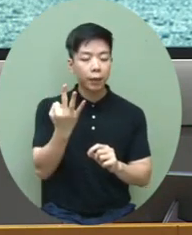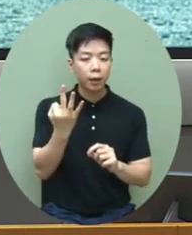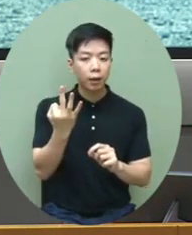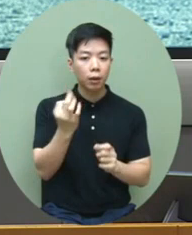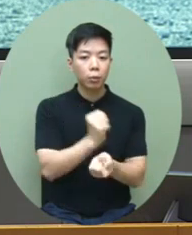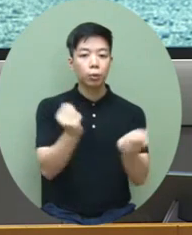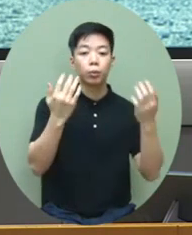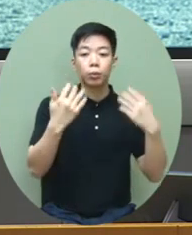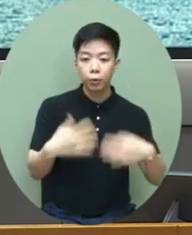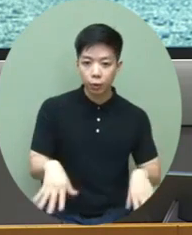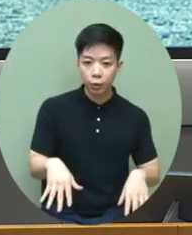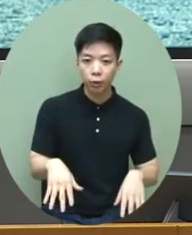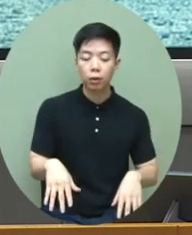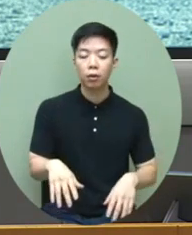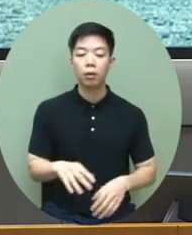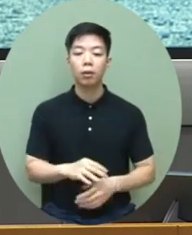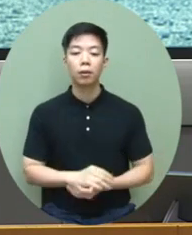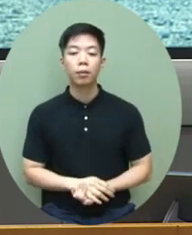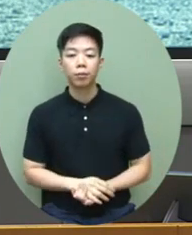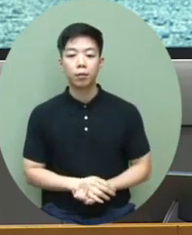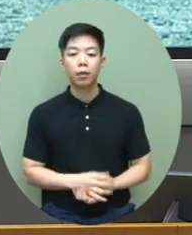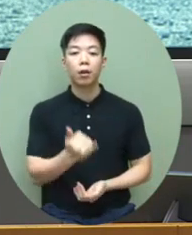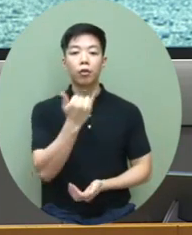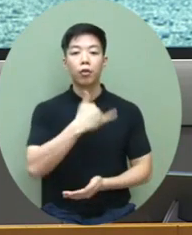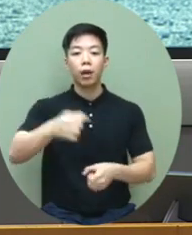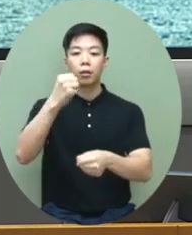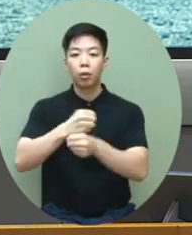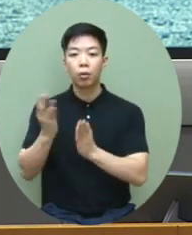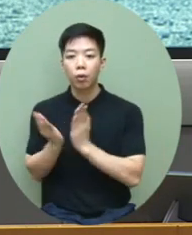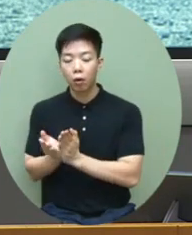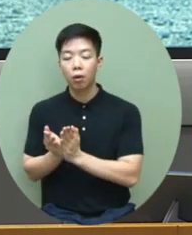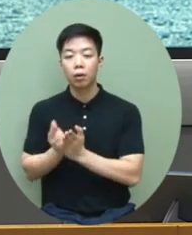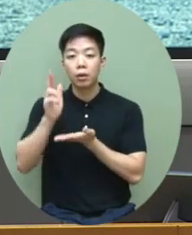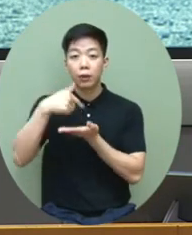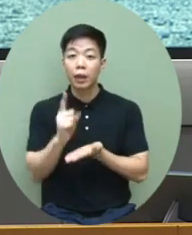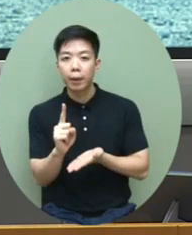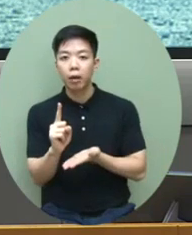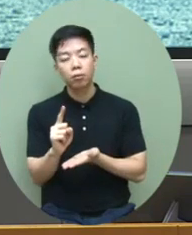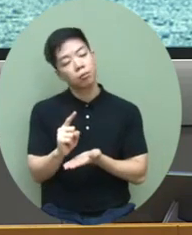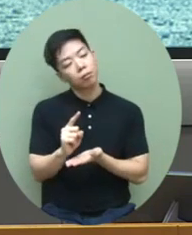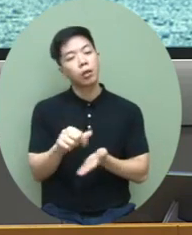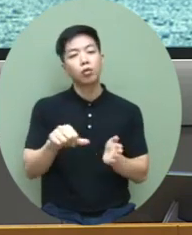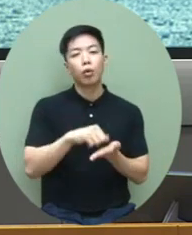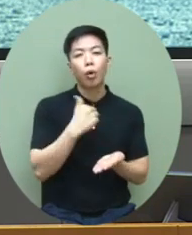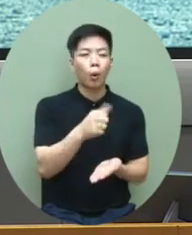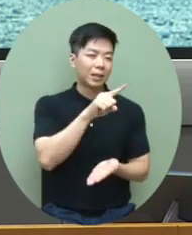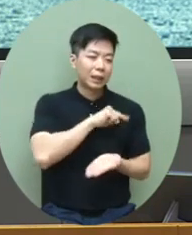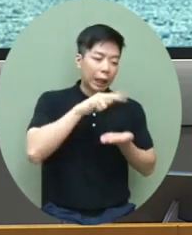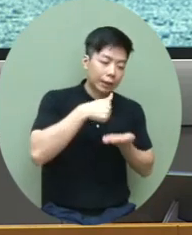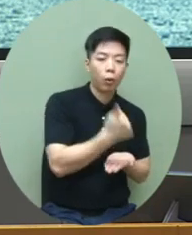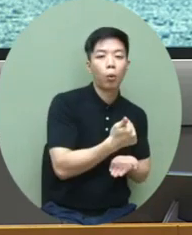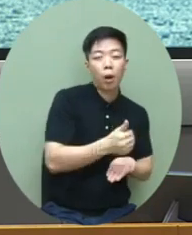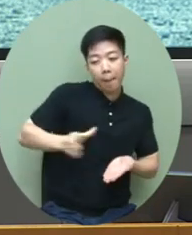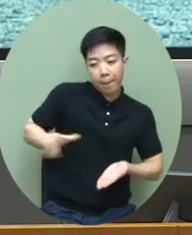係即係譬如翻工翻學食飯。咁當然都係最好係自己匿埋食啦，即係唔好同人哋一齊啦，盡